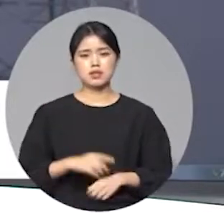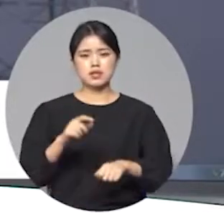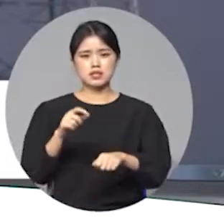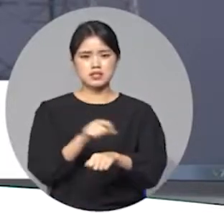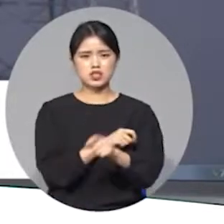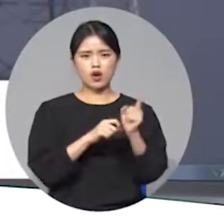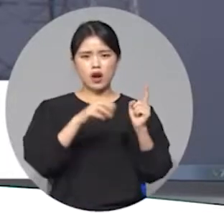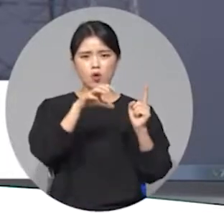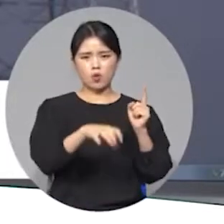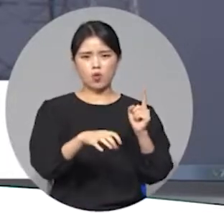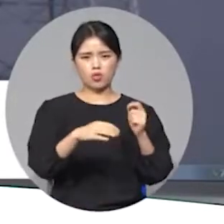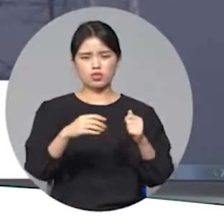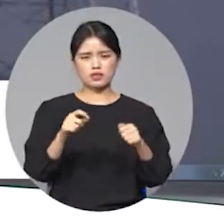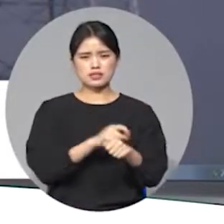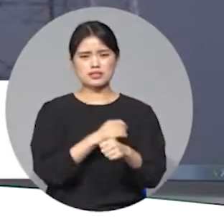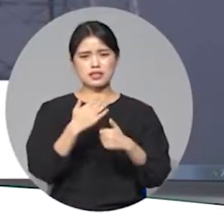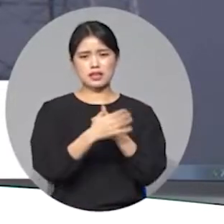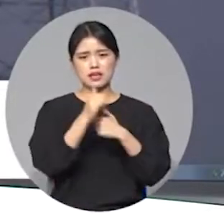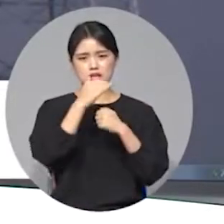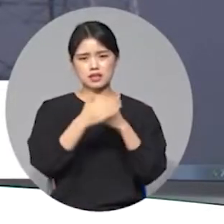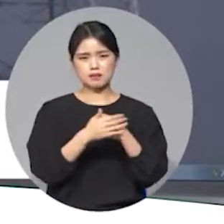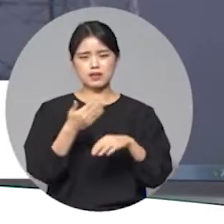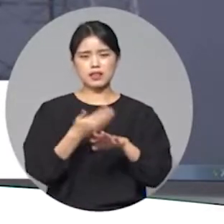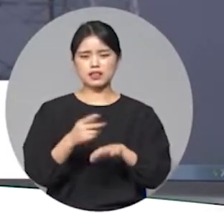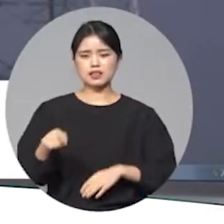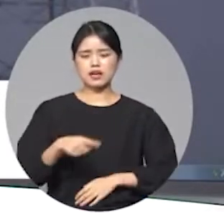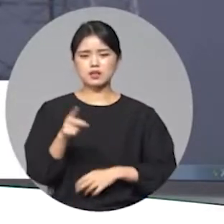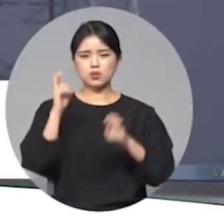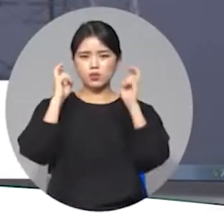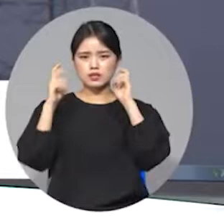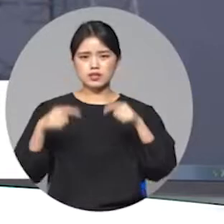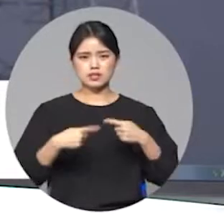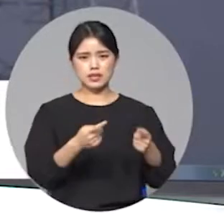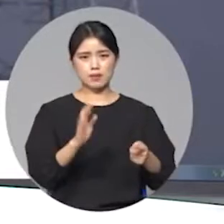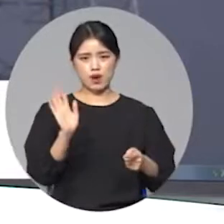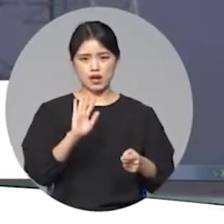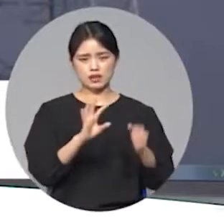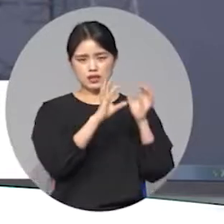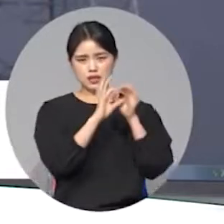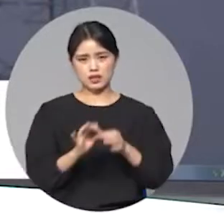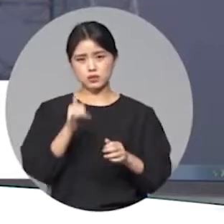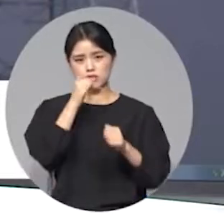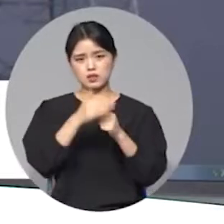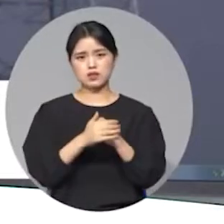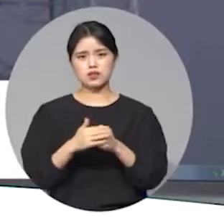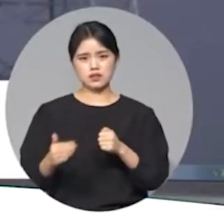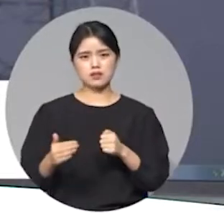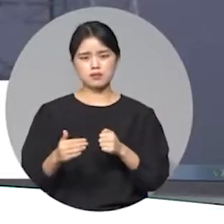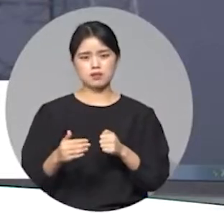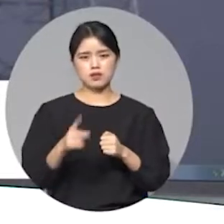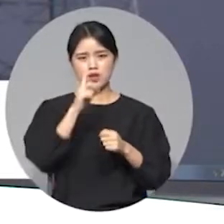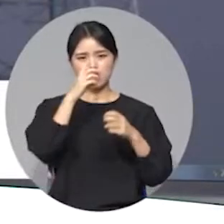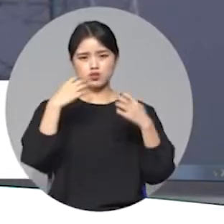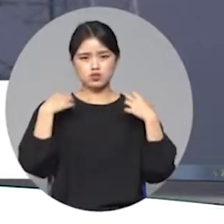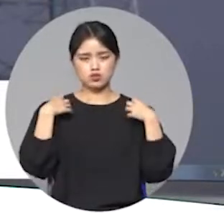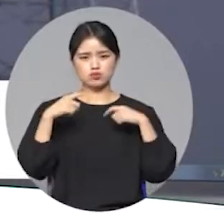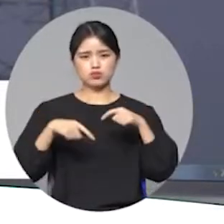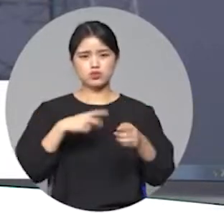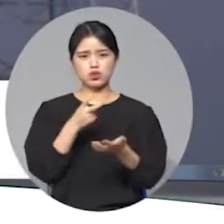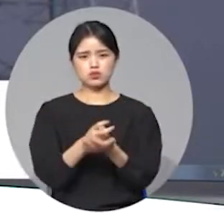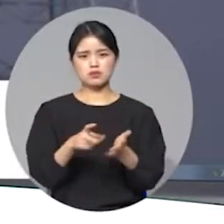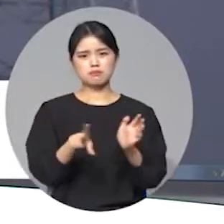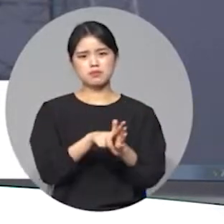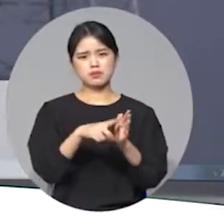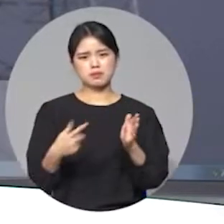업체 특혜 논란에 건설업계가 아예 입찰에 참여하지 않는 일이 계속되고 있기 때문인데요. 정부 정책 신뢰도에도